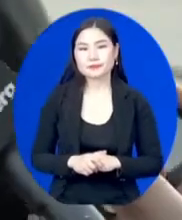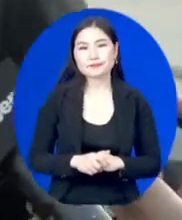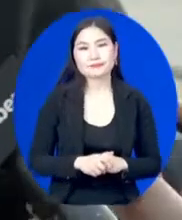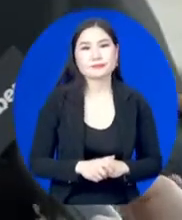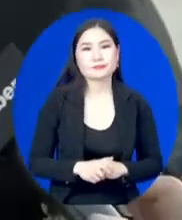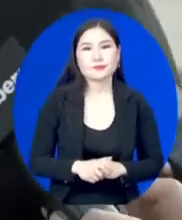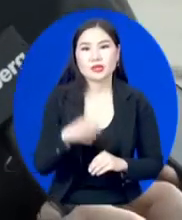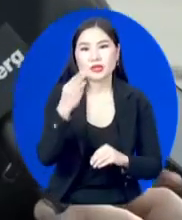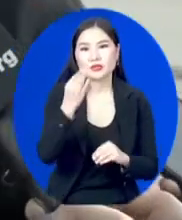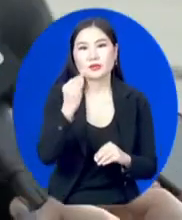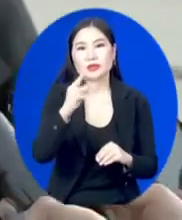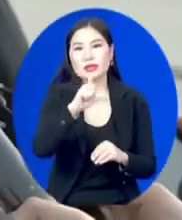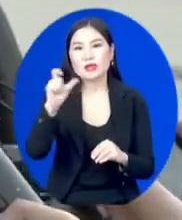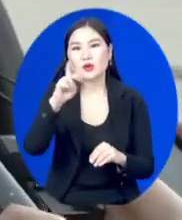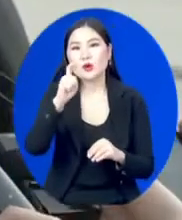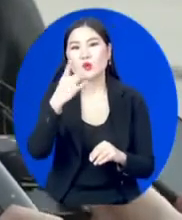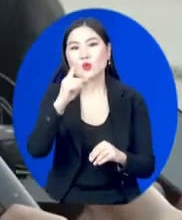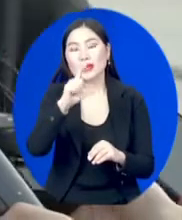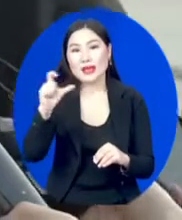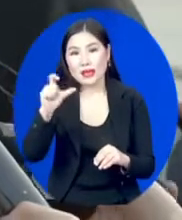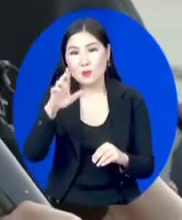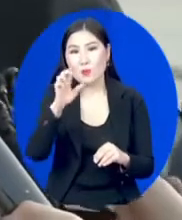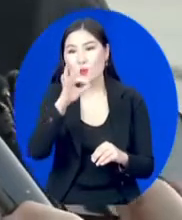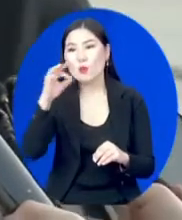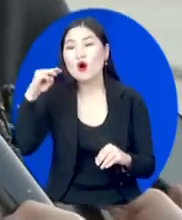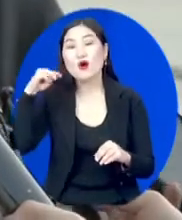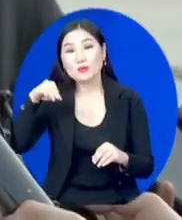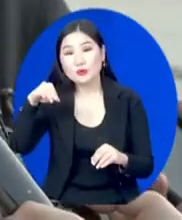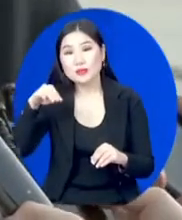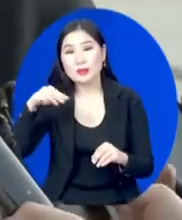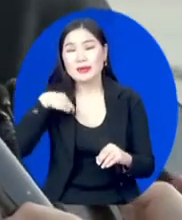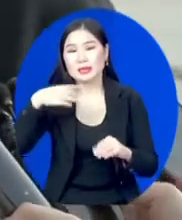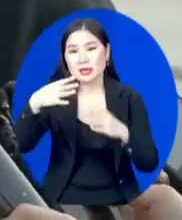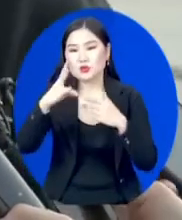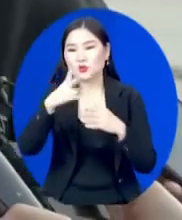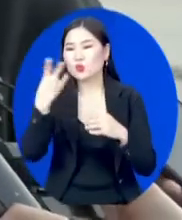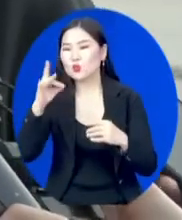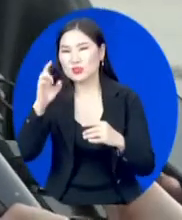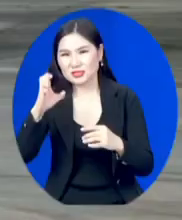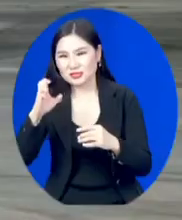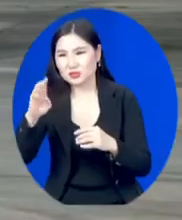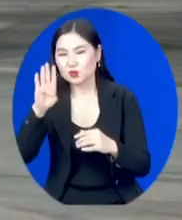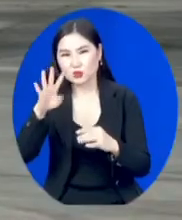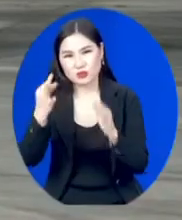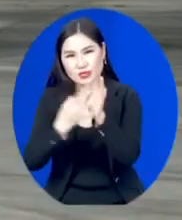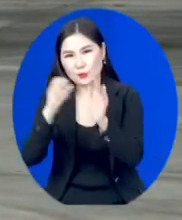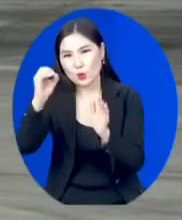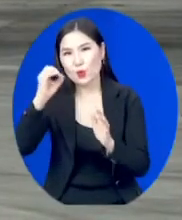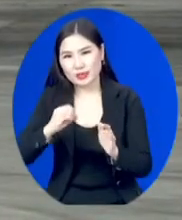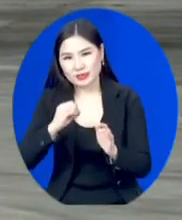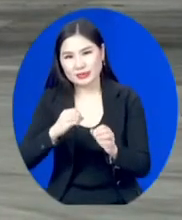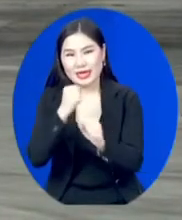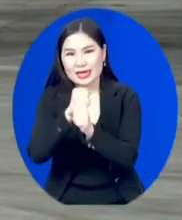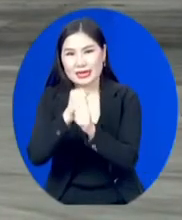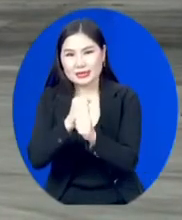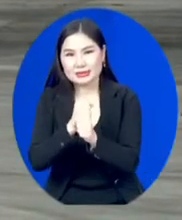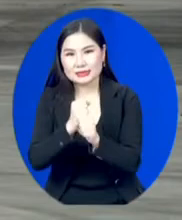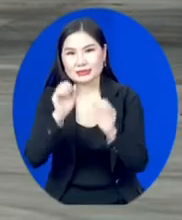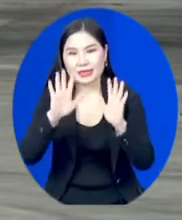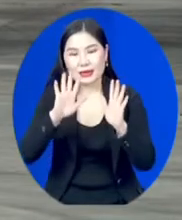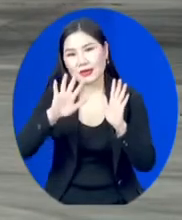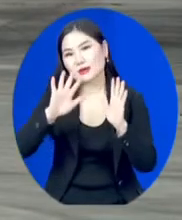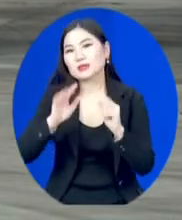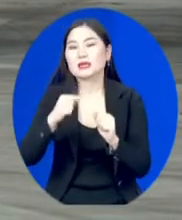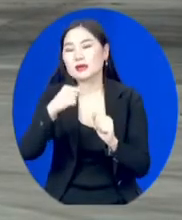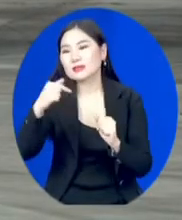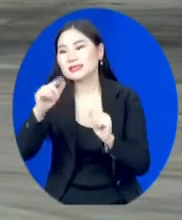За шивээ хөрөн бомбт бол манай нүүрсний экспортын 48% эзэлдэг ийм бомб. За жилд дунджаар 10-15 сая